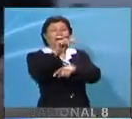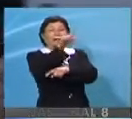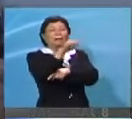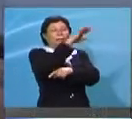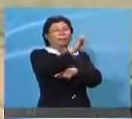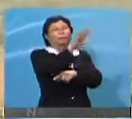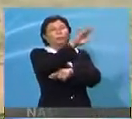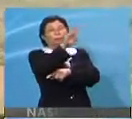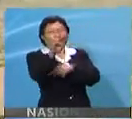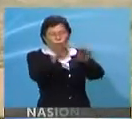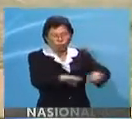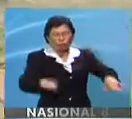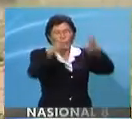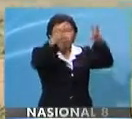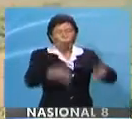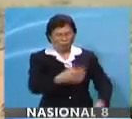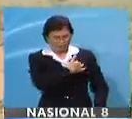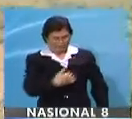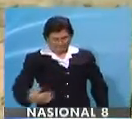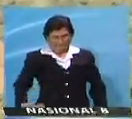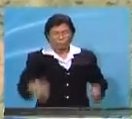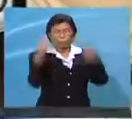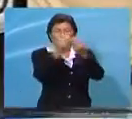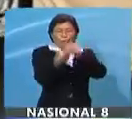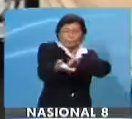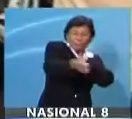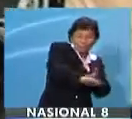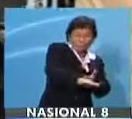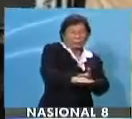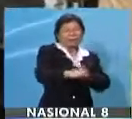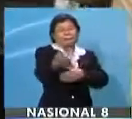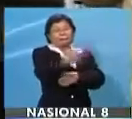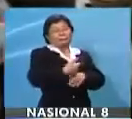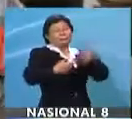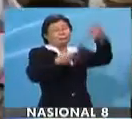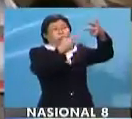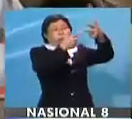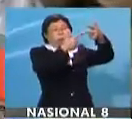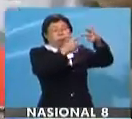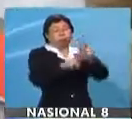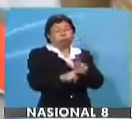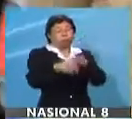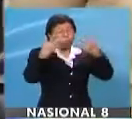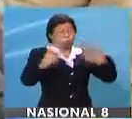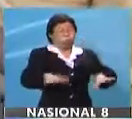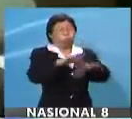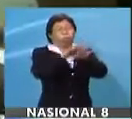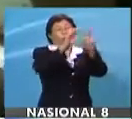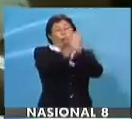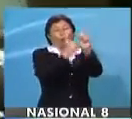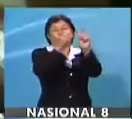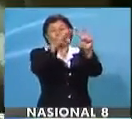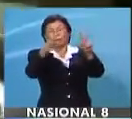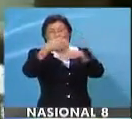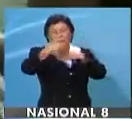557 daripada mereka warga Palestin. Angka kematian itu ketiga tertinggi dalam konflik sepanjang 2014